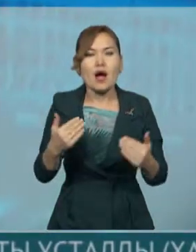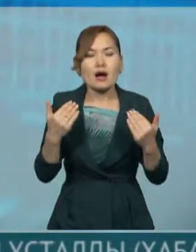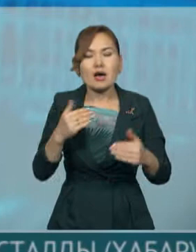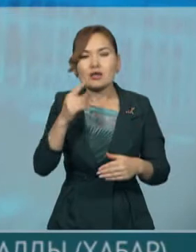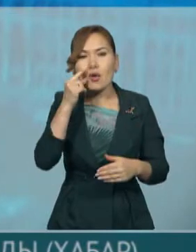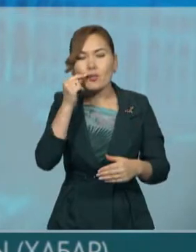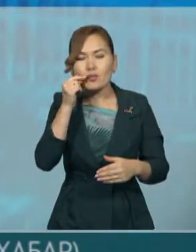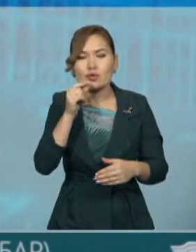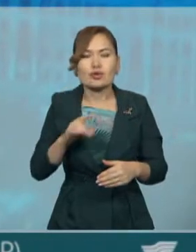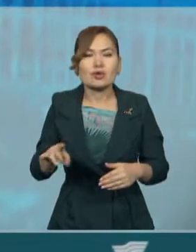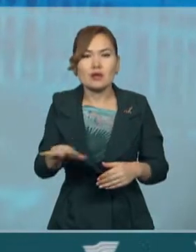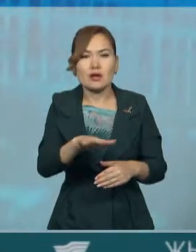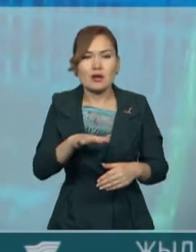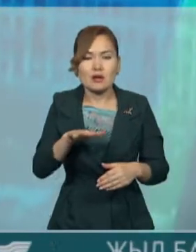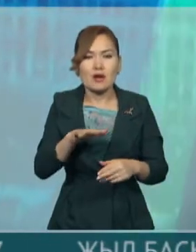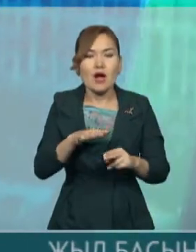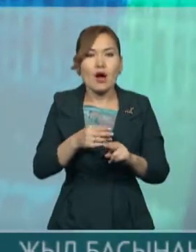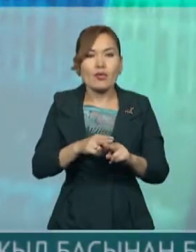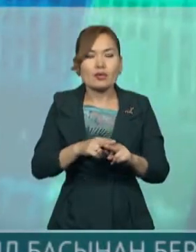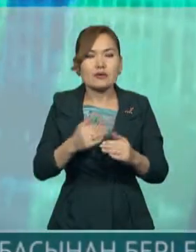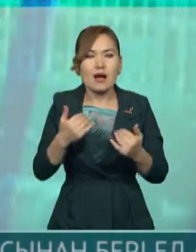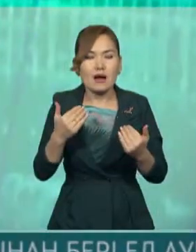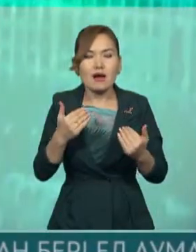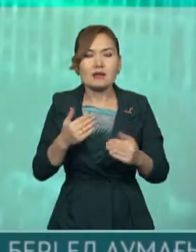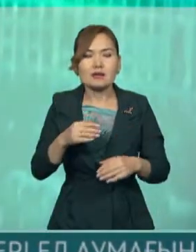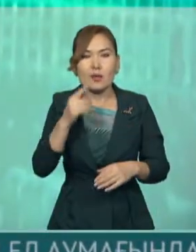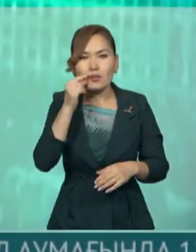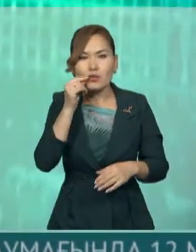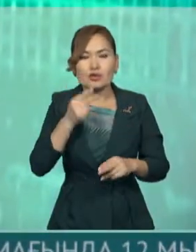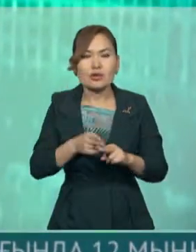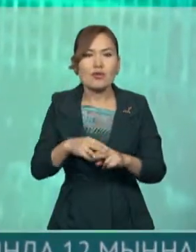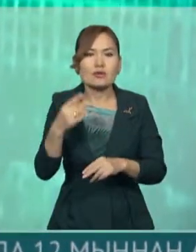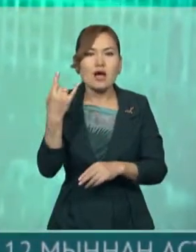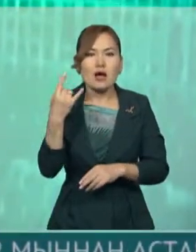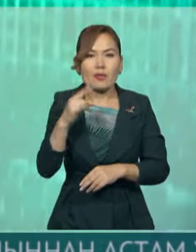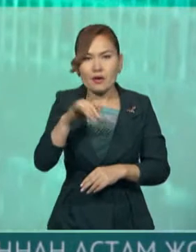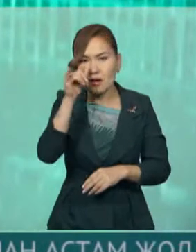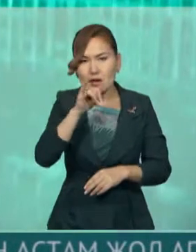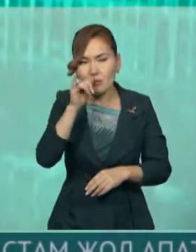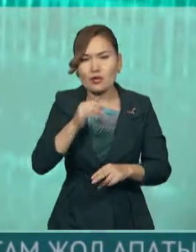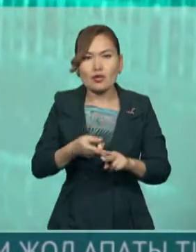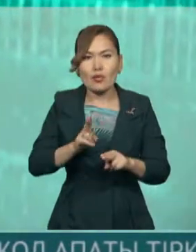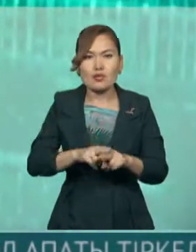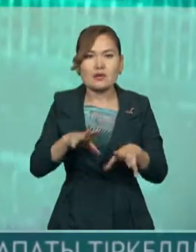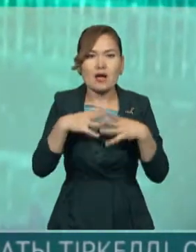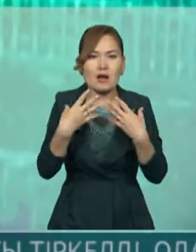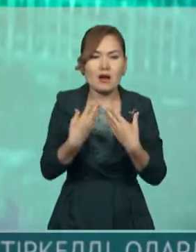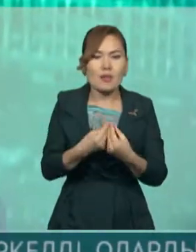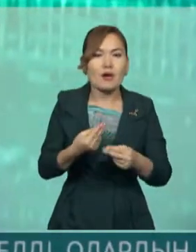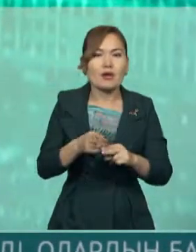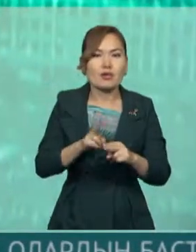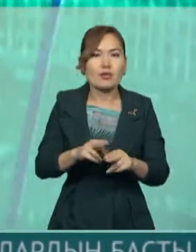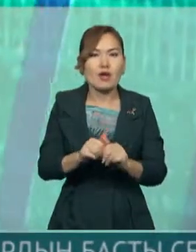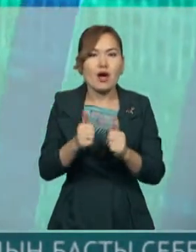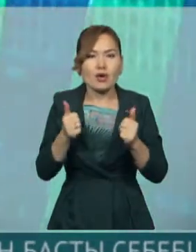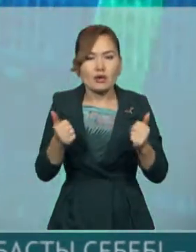қазақстандық отбасылардың 16%-ның бала сүйуі арманға айналған. Медицинадан әлеуметтік демографиялық мәселеге асқынған ерлер денсаулығы